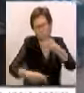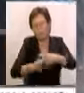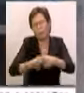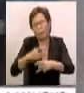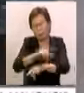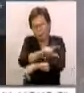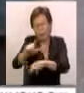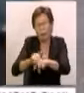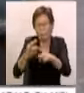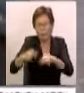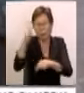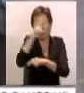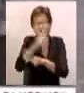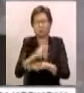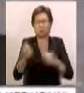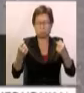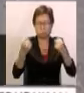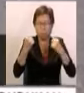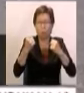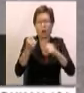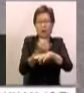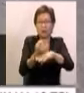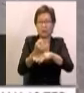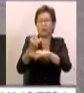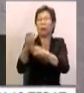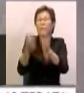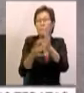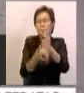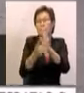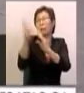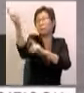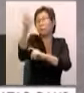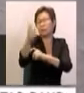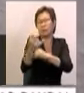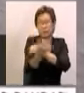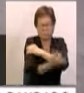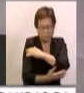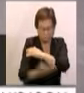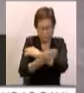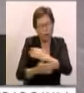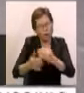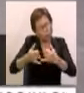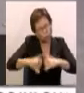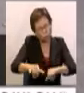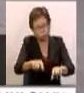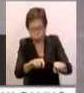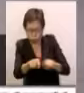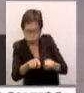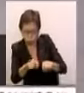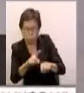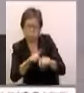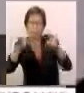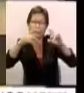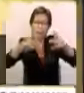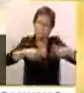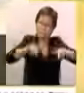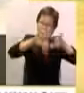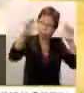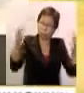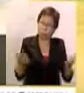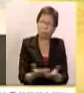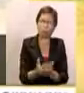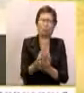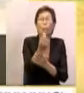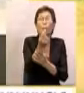komited mengukuhkan industri minyak sawit negara agar terus kekal kompetitif di pasaran global.